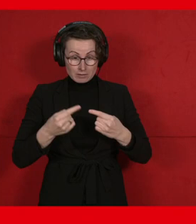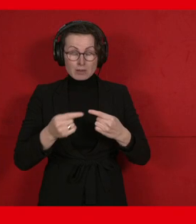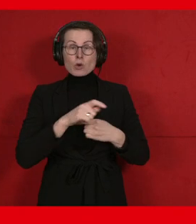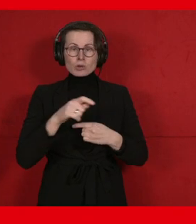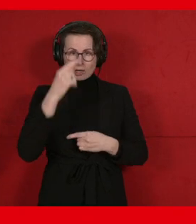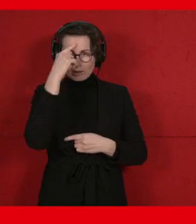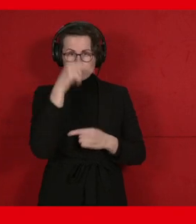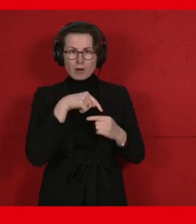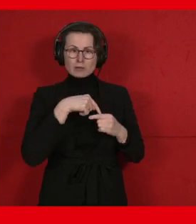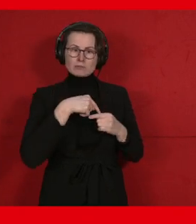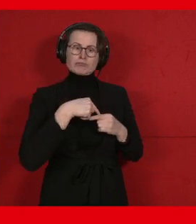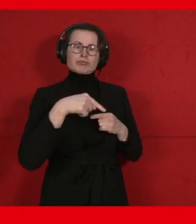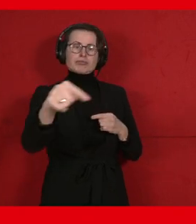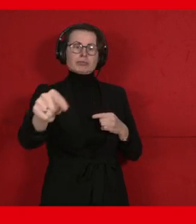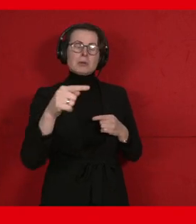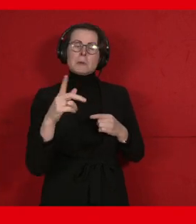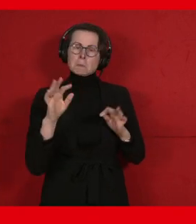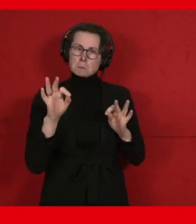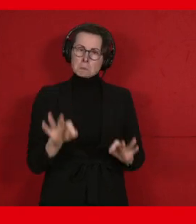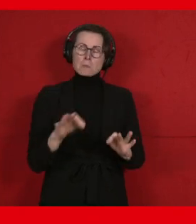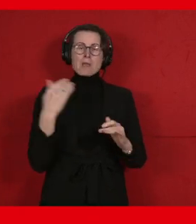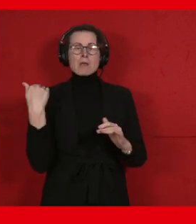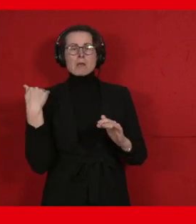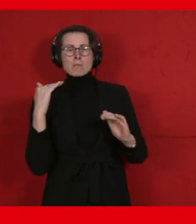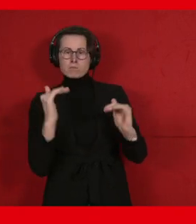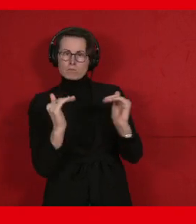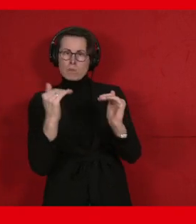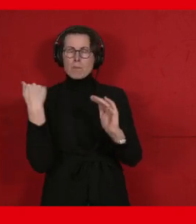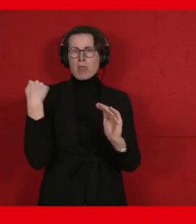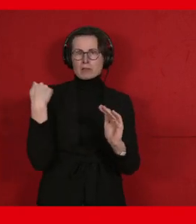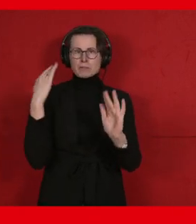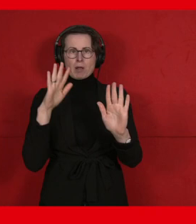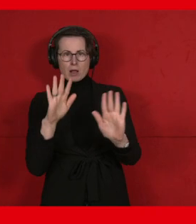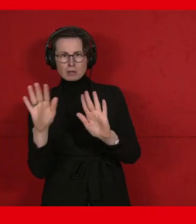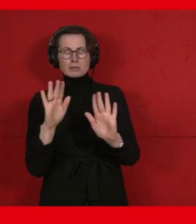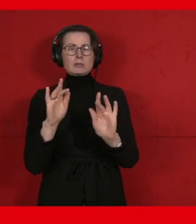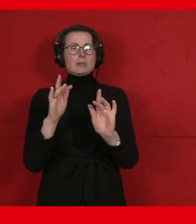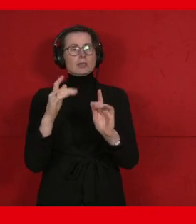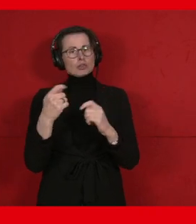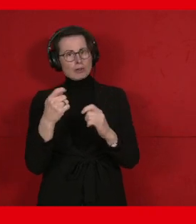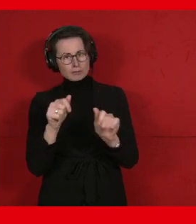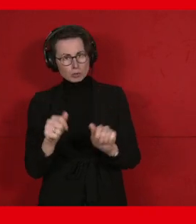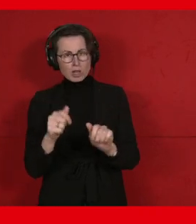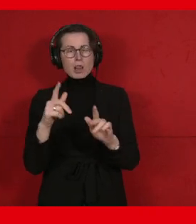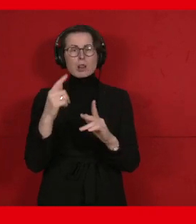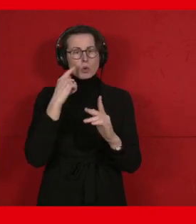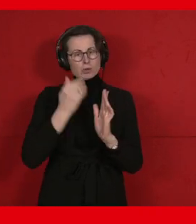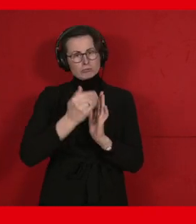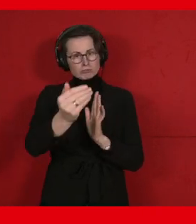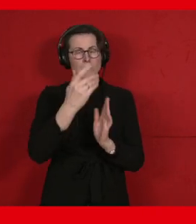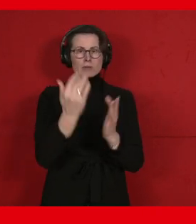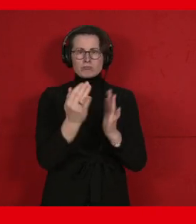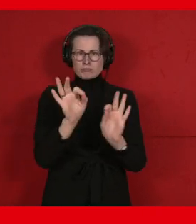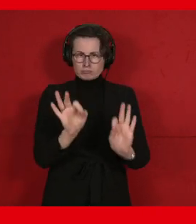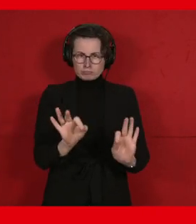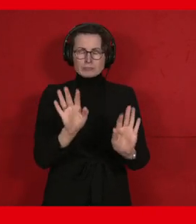Unternehmen auch wissen, sie haben ein attraktives, belastbares Geschäftsmodell in der Zukunft und die Rahmenbedingungen berechenbarer werden. Das ist, glaube ich, ein ganz wichtiger Punkt. Und